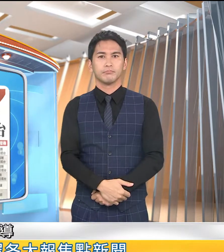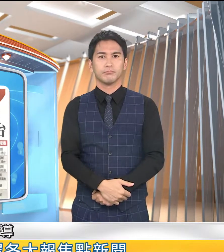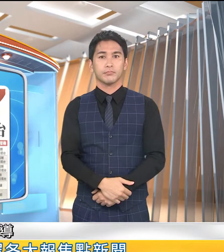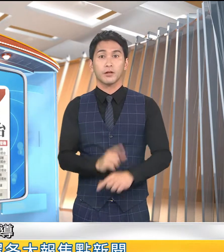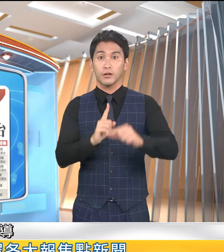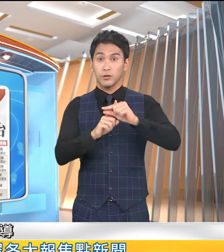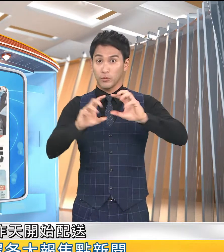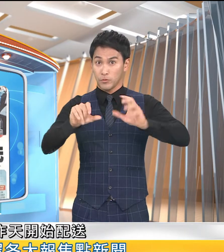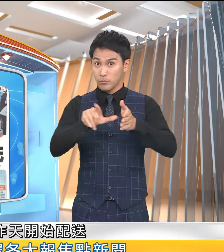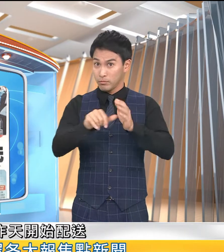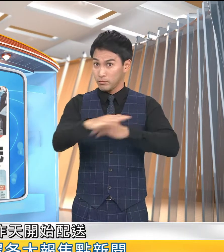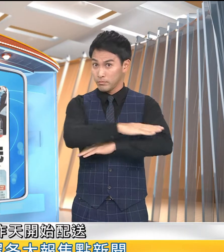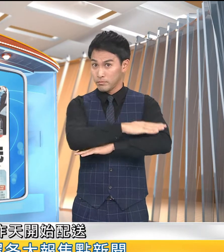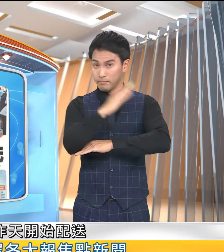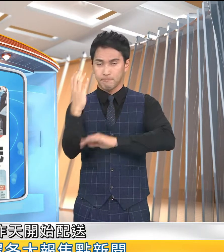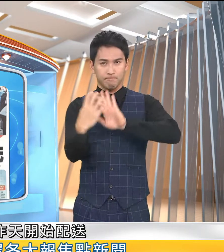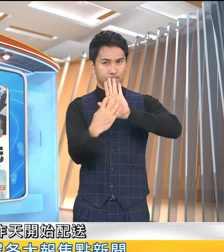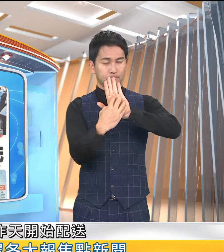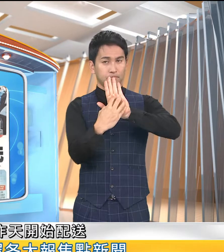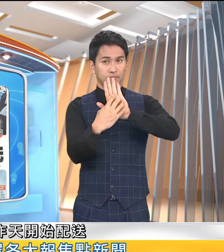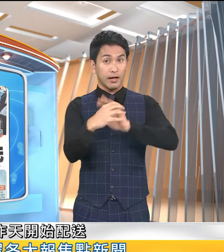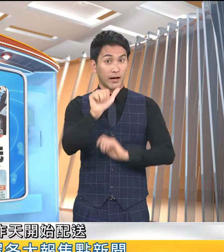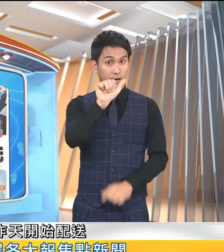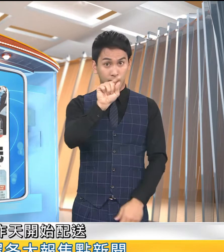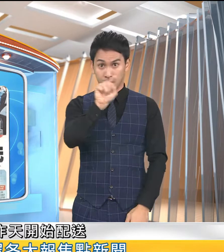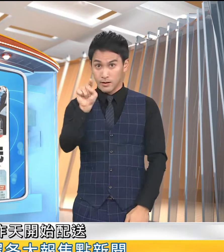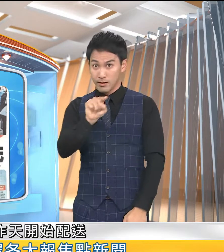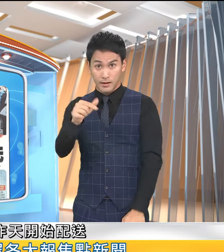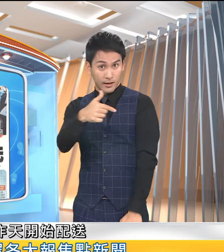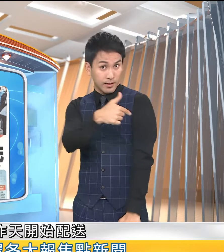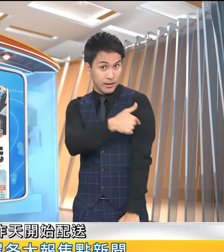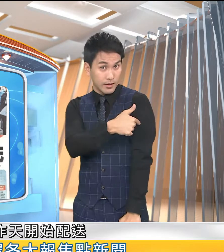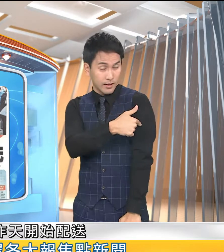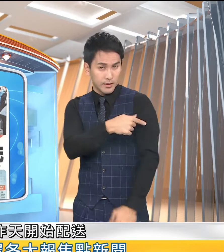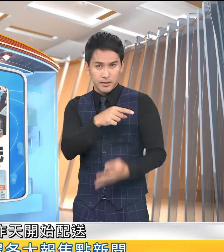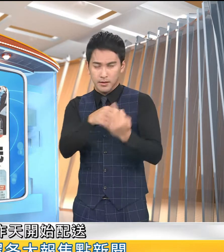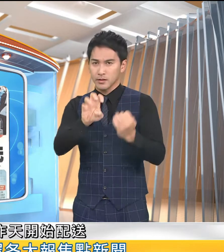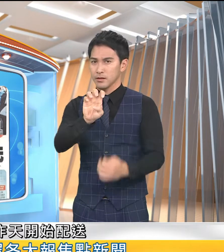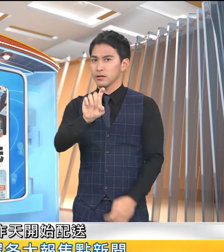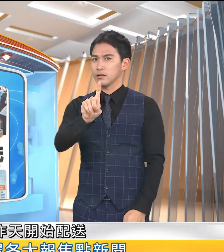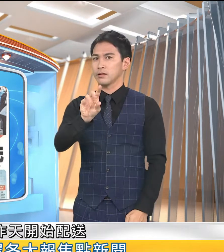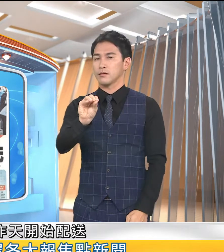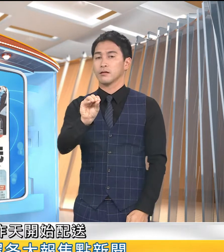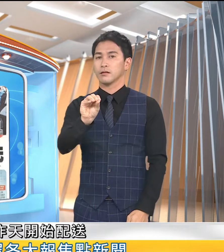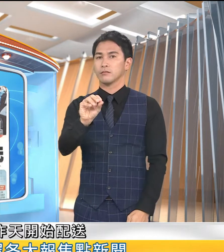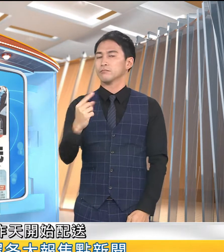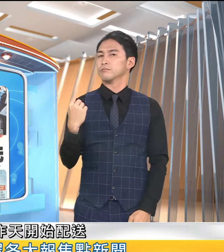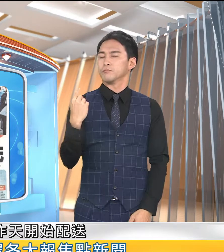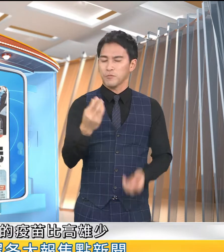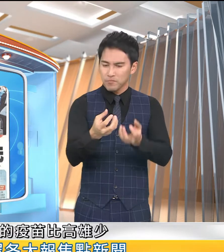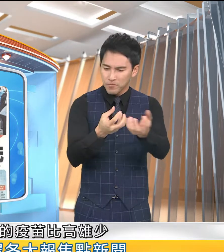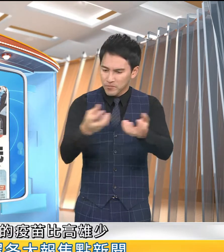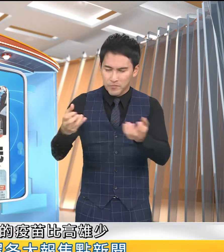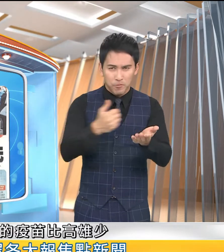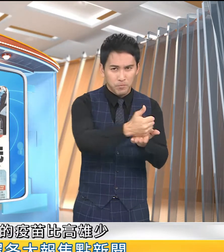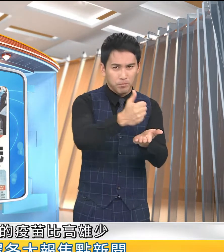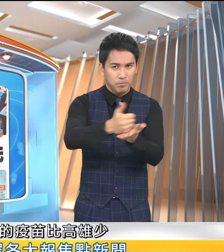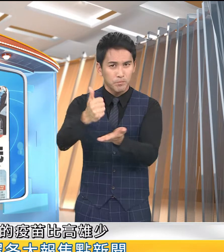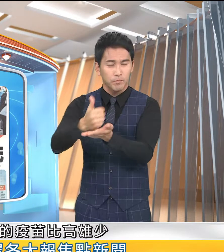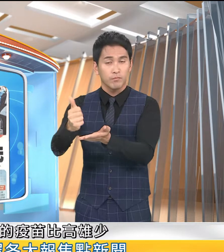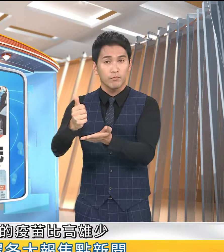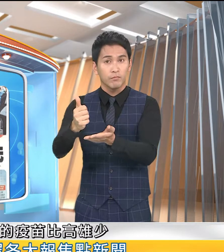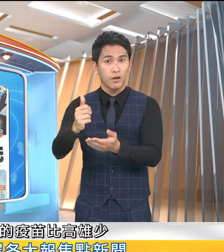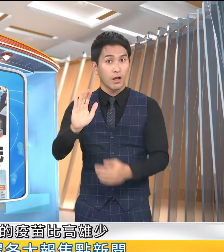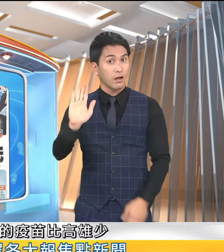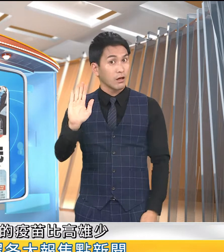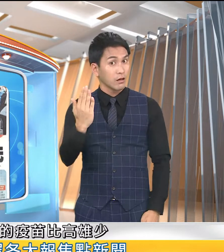而中国时报则是报道，41万剂 AZ 疫苗昨天开始配送，对于新